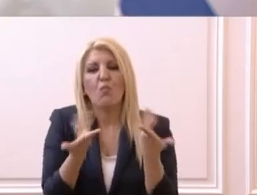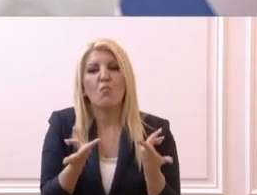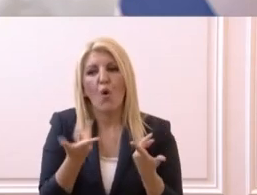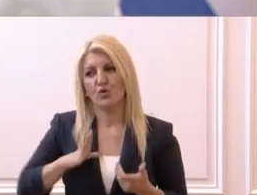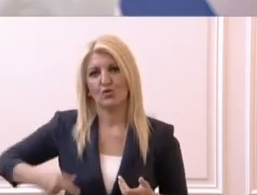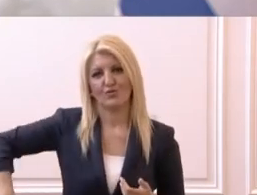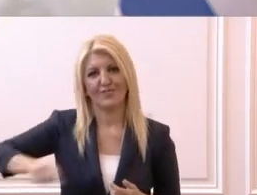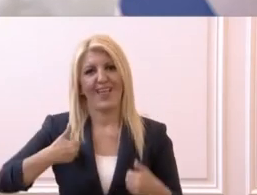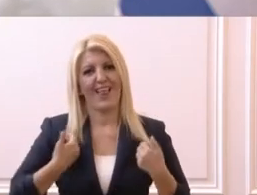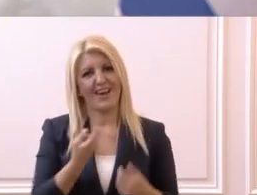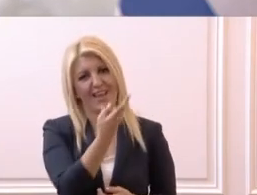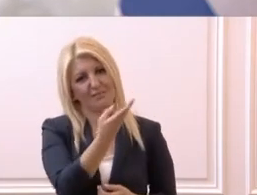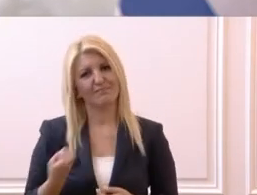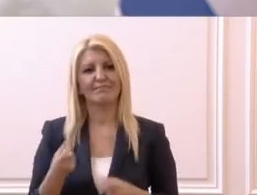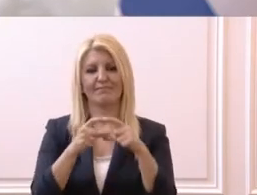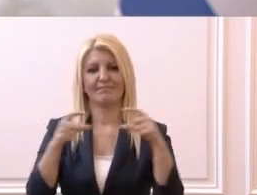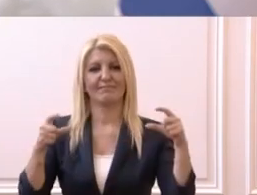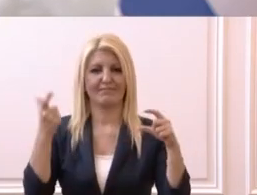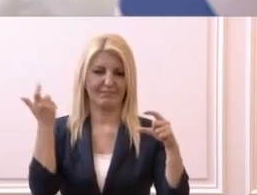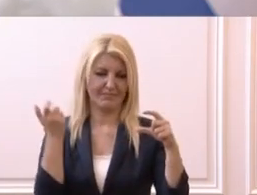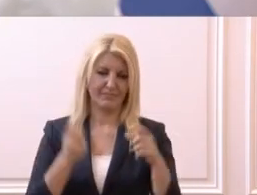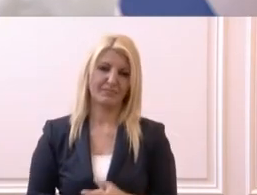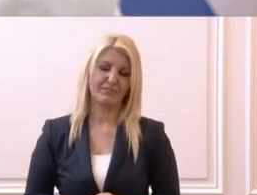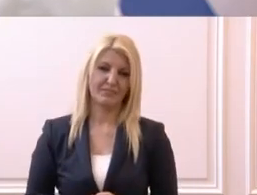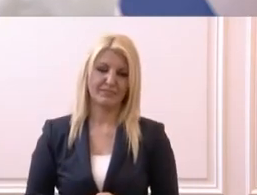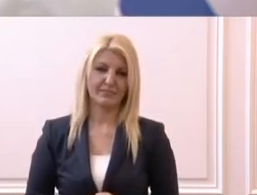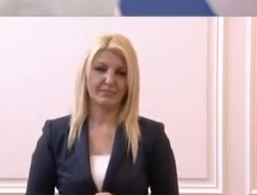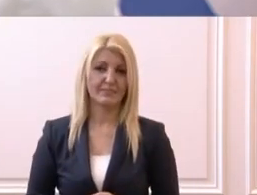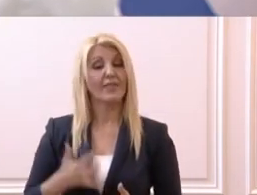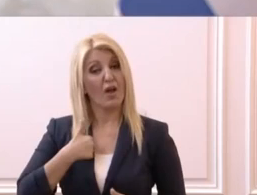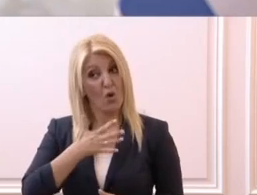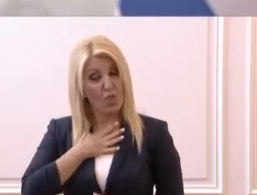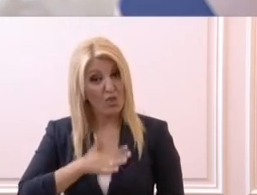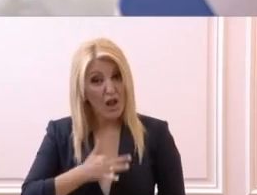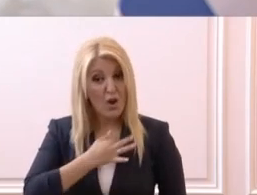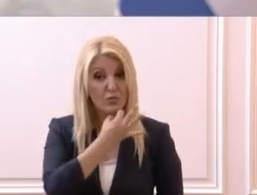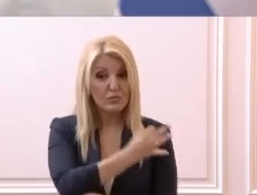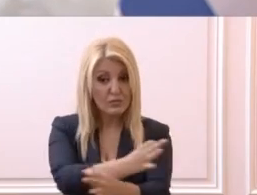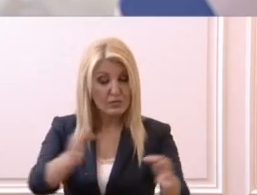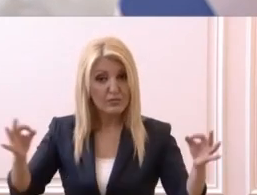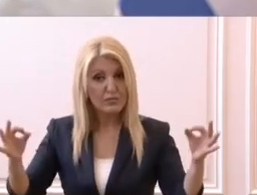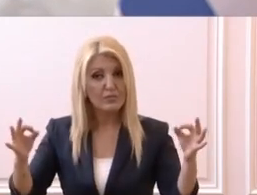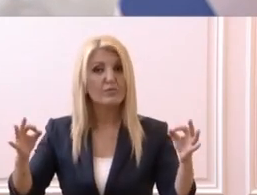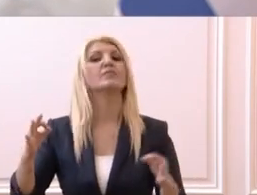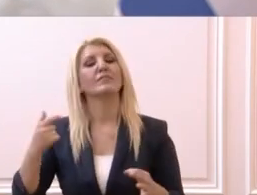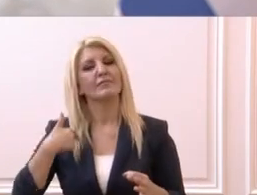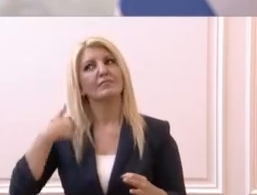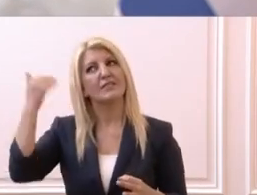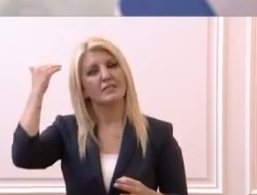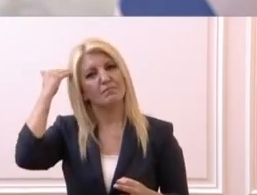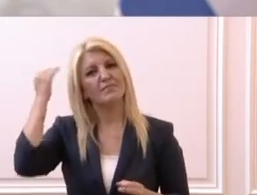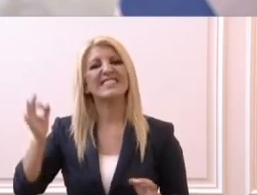χρονών. Εγώ απλά να τονίσω ότι και αυτή η κίνηση εντάσσεται στο σχέδιό μας για